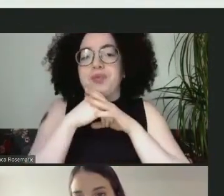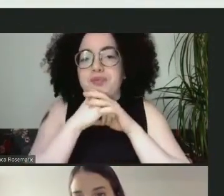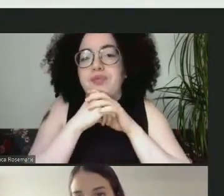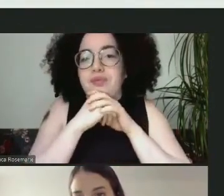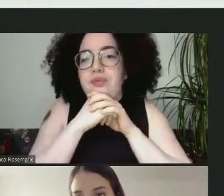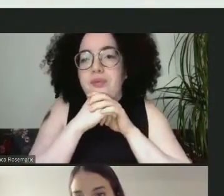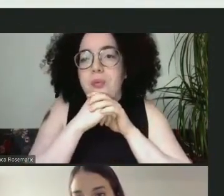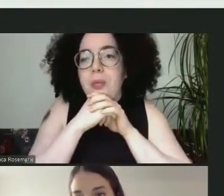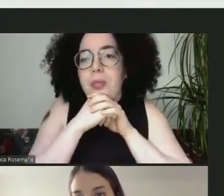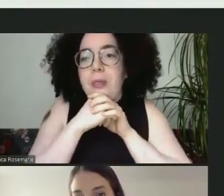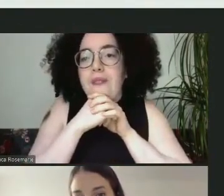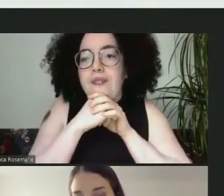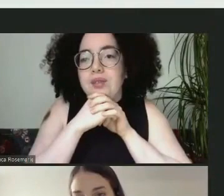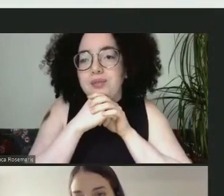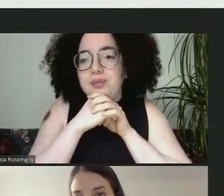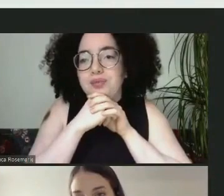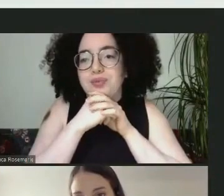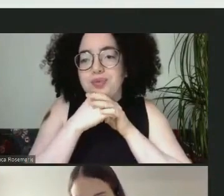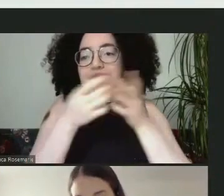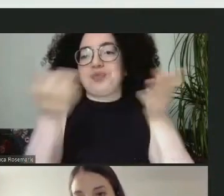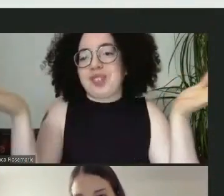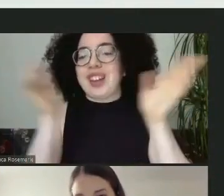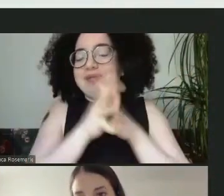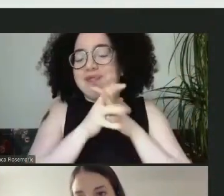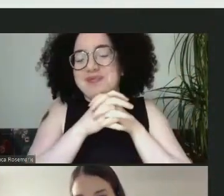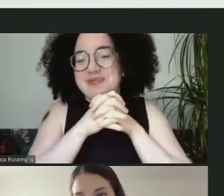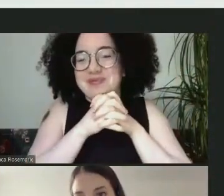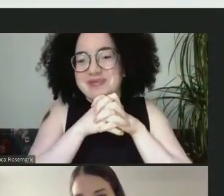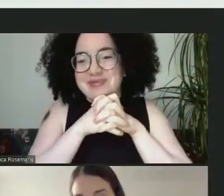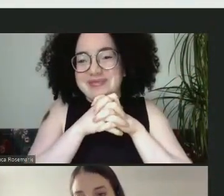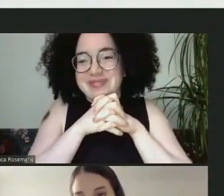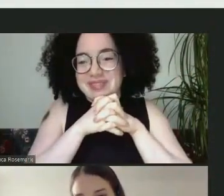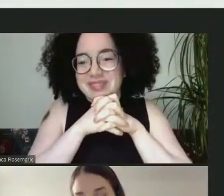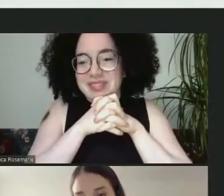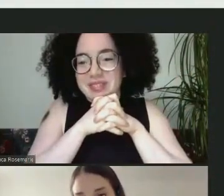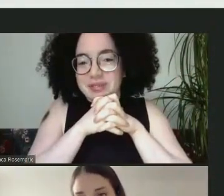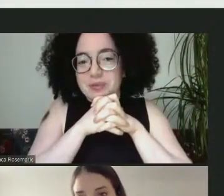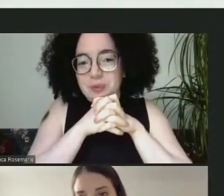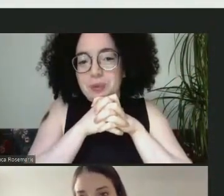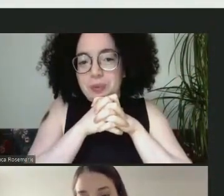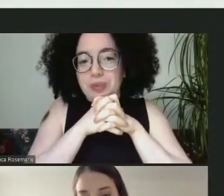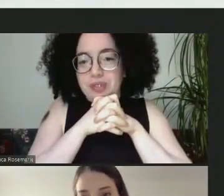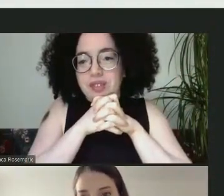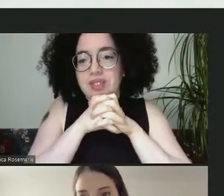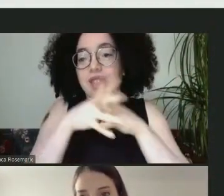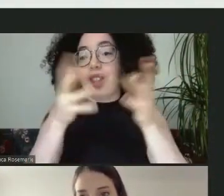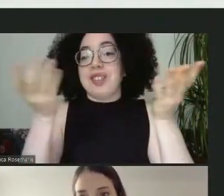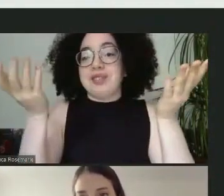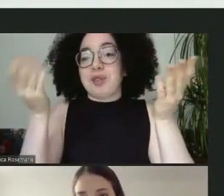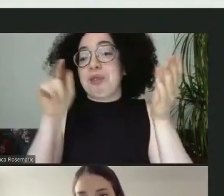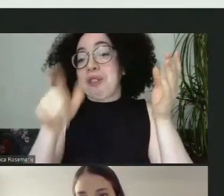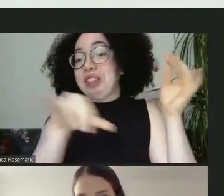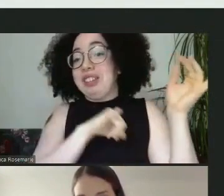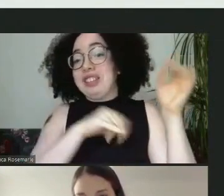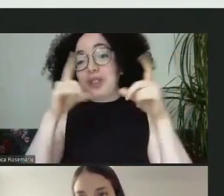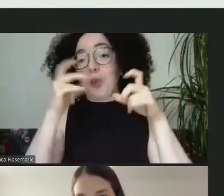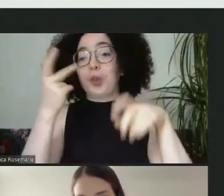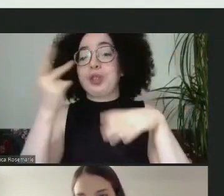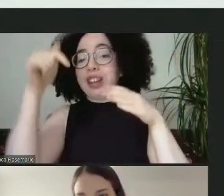Thema Gehörlosigkeit und Schwerhörigkeit. Genau. Und so hat das Ganze begonnen.